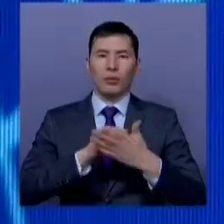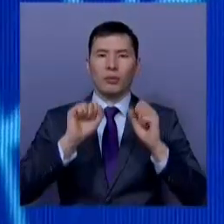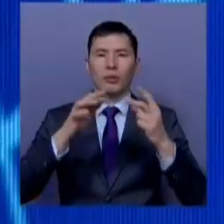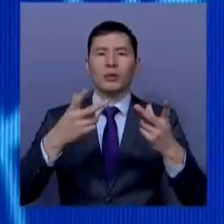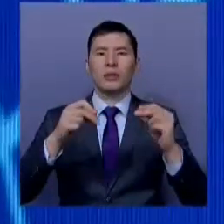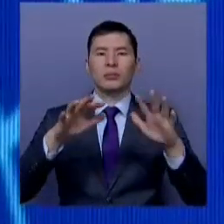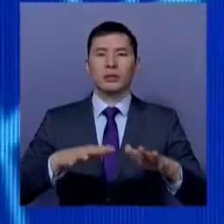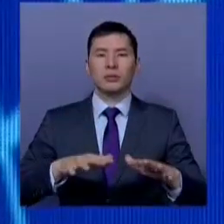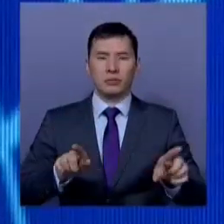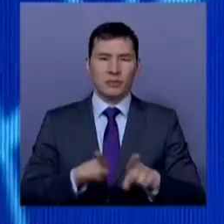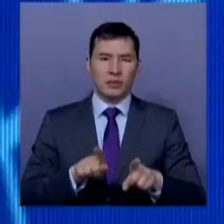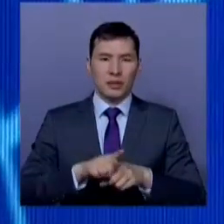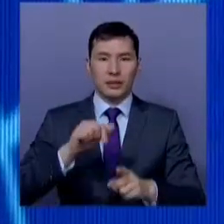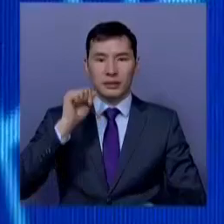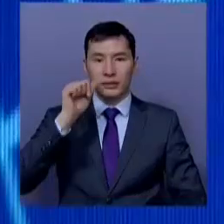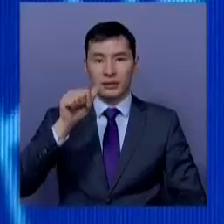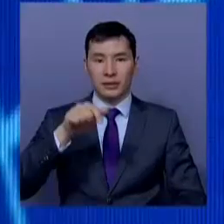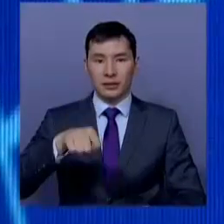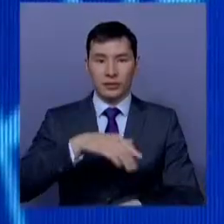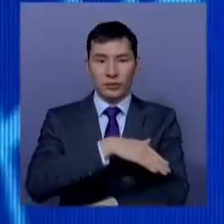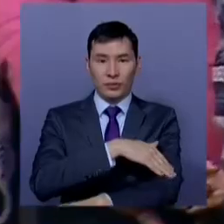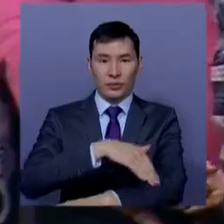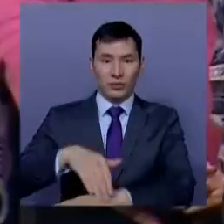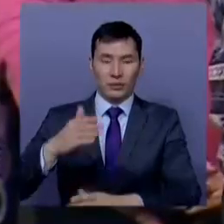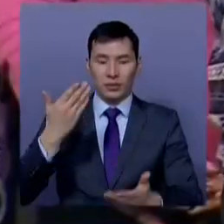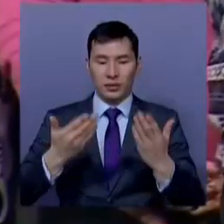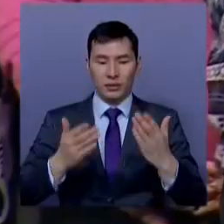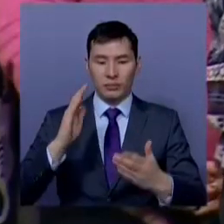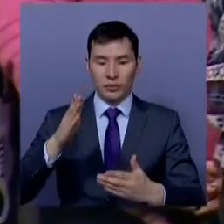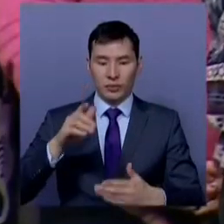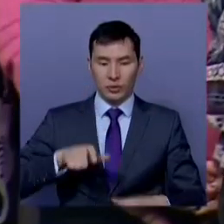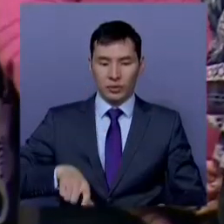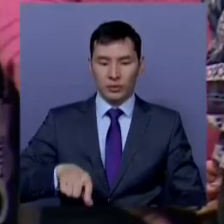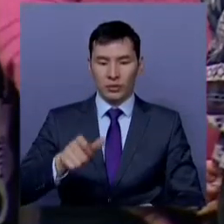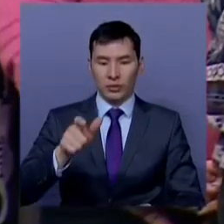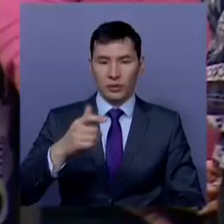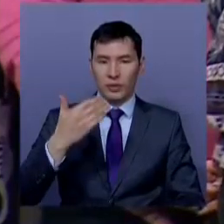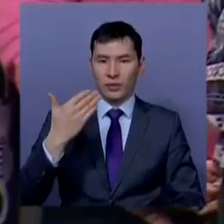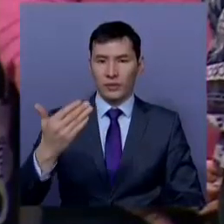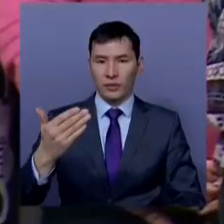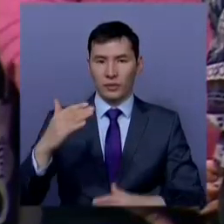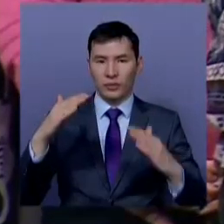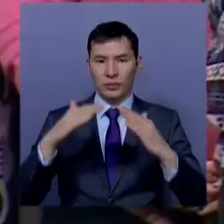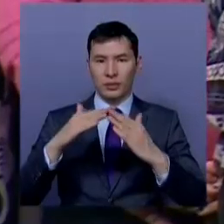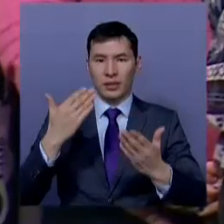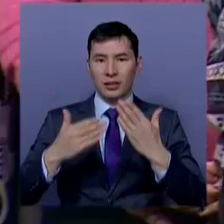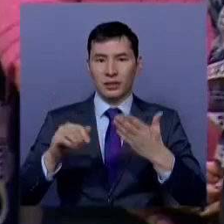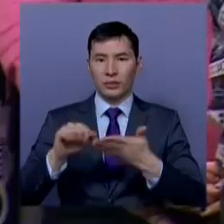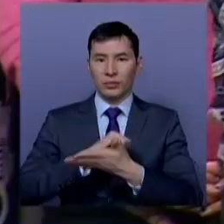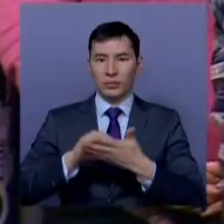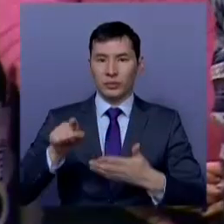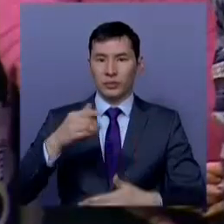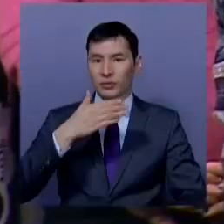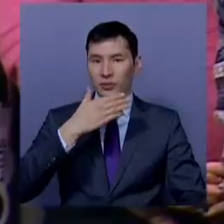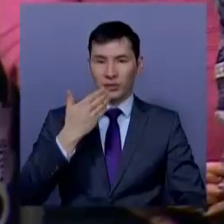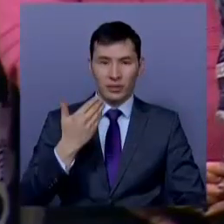Бәрібір ертең сол көшеменен өтетін болса жол. Сіздің үйіңіздің құжаты болмаған күнің өзінде